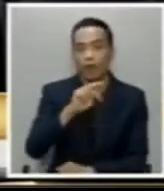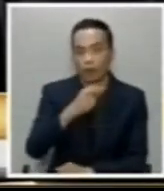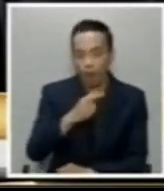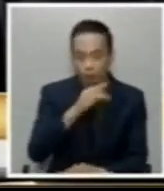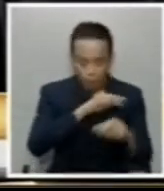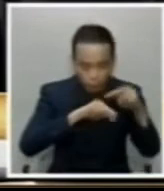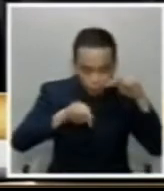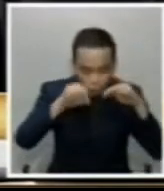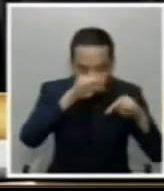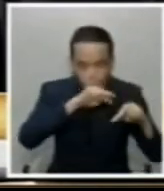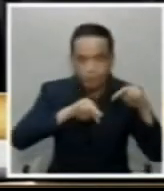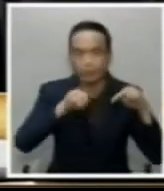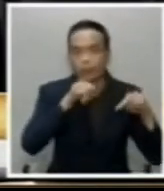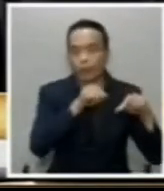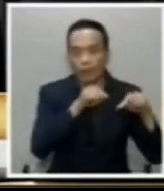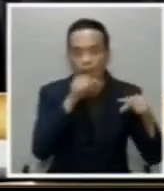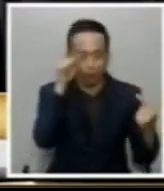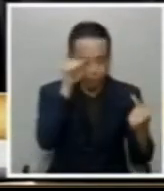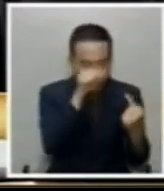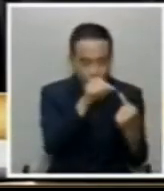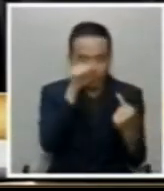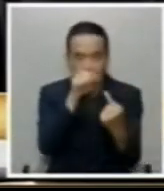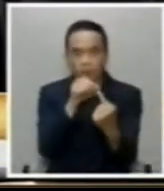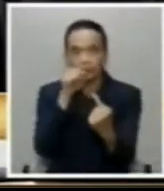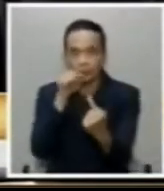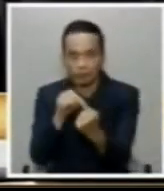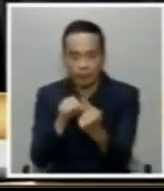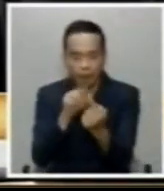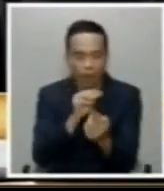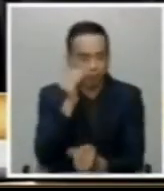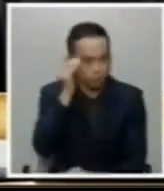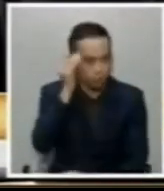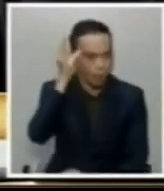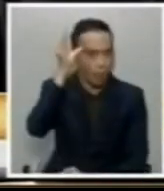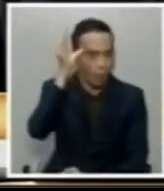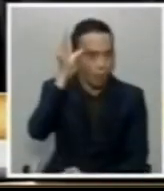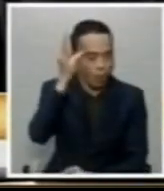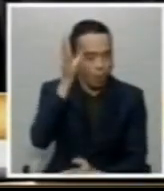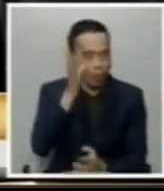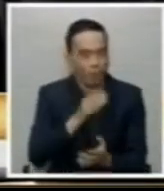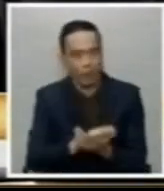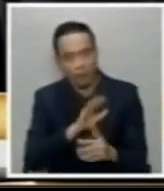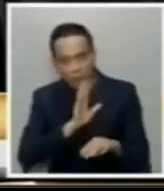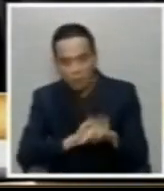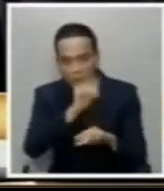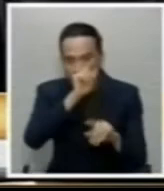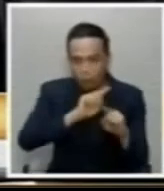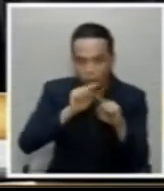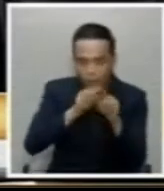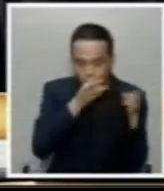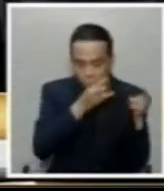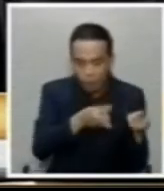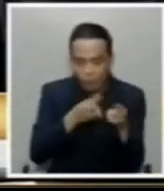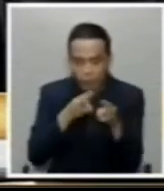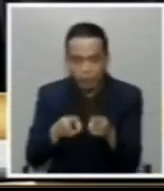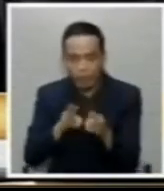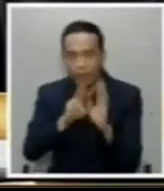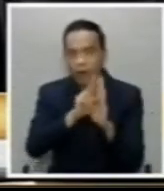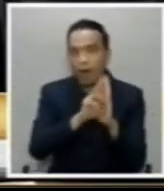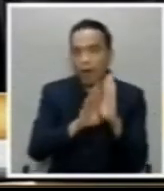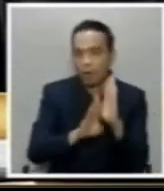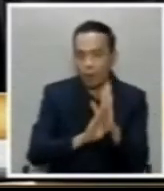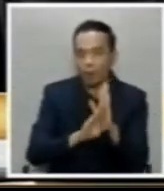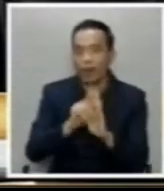มก็ไม่แน่ใจว่าเขาตรวจตรงประเด็นไหมมีความรู้ความเชี่ยวชาญเกี่ยวกับเรื่องของระบบตล